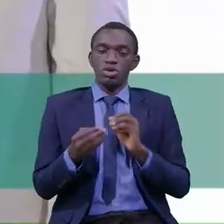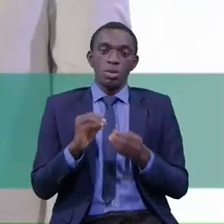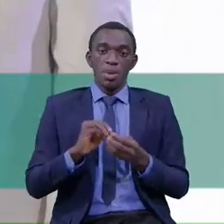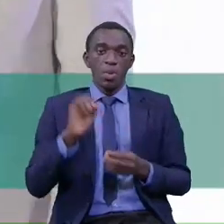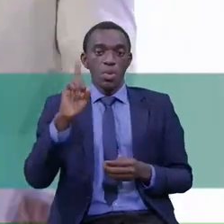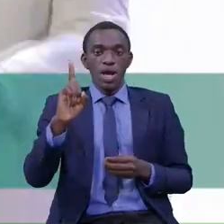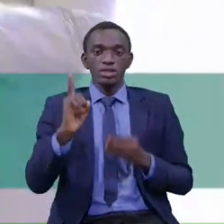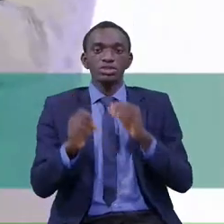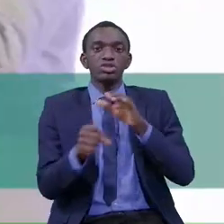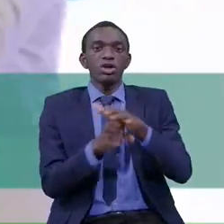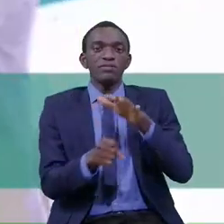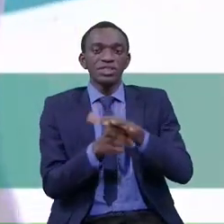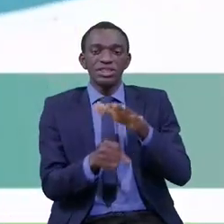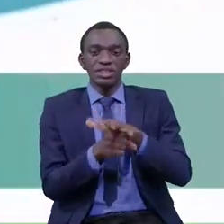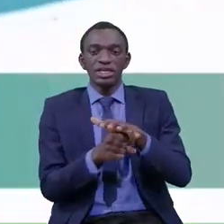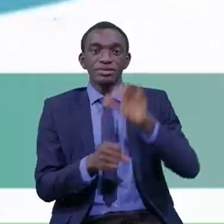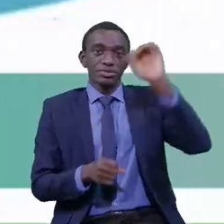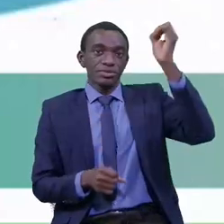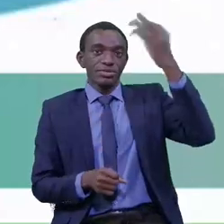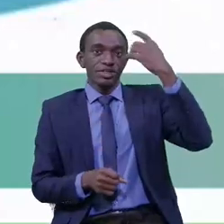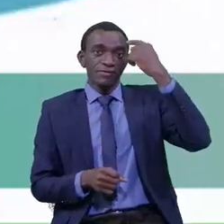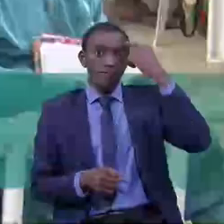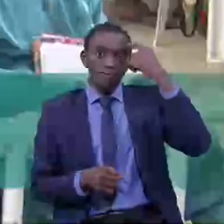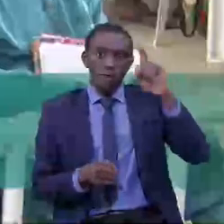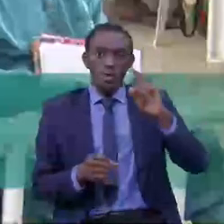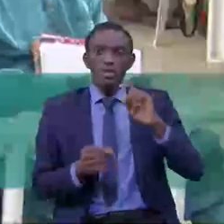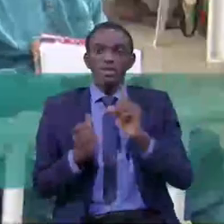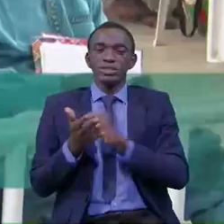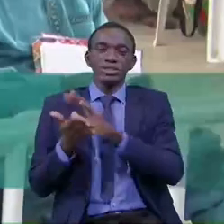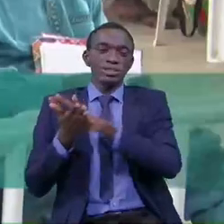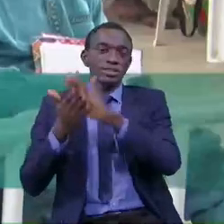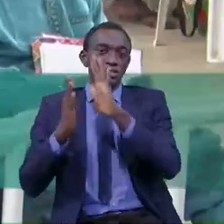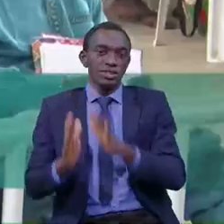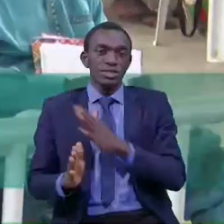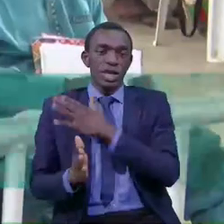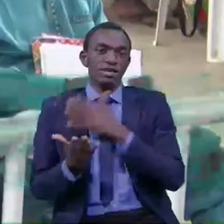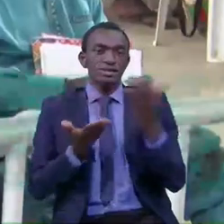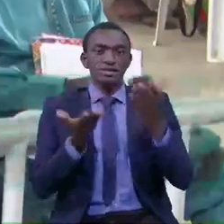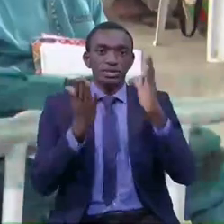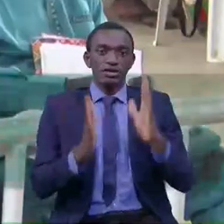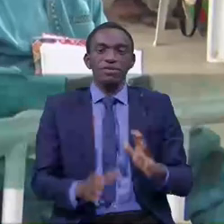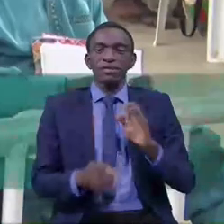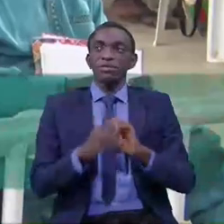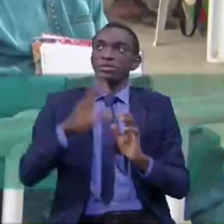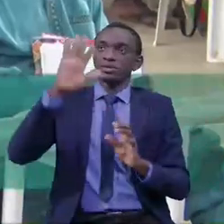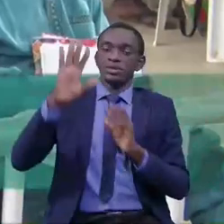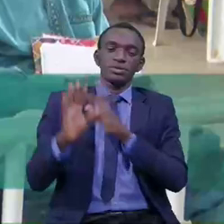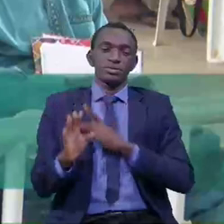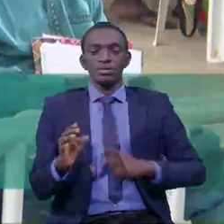pour les saints et les serviteurs dans son royaume. Deuxième point, nous voyons les